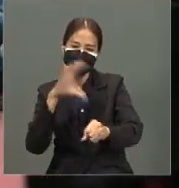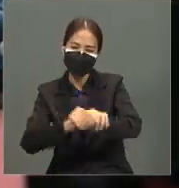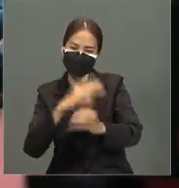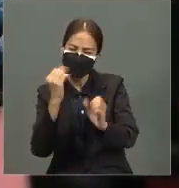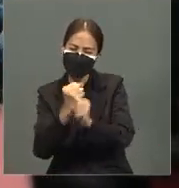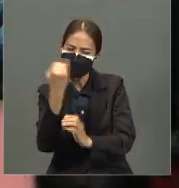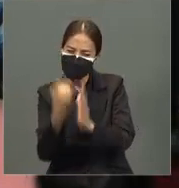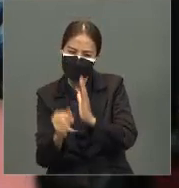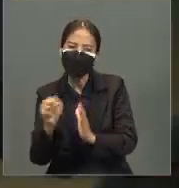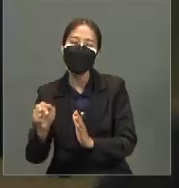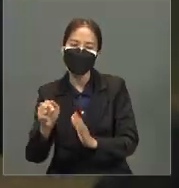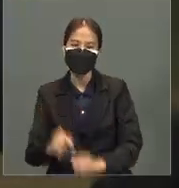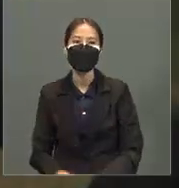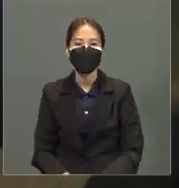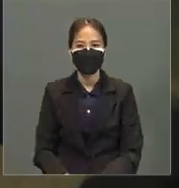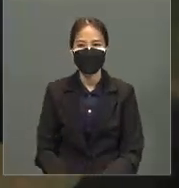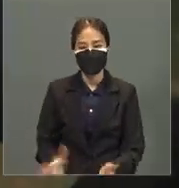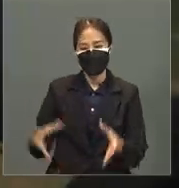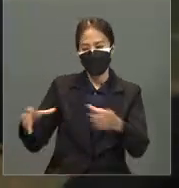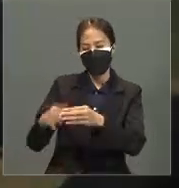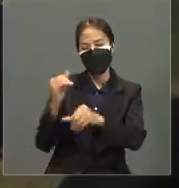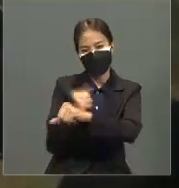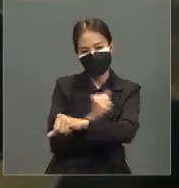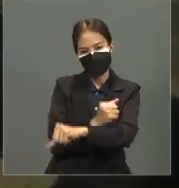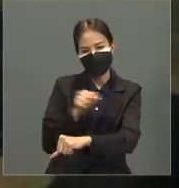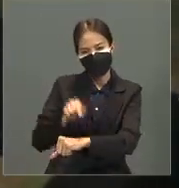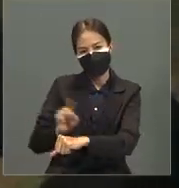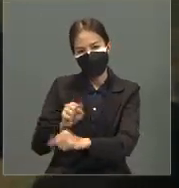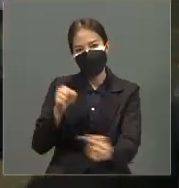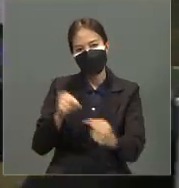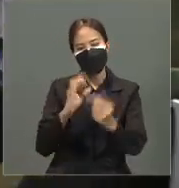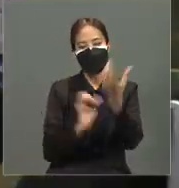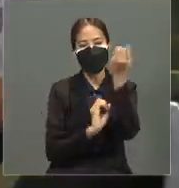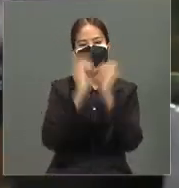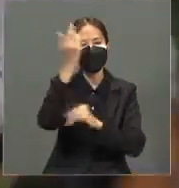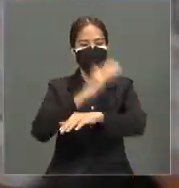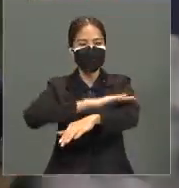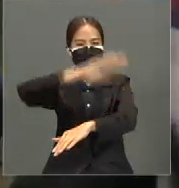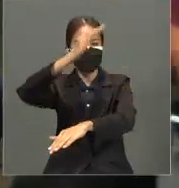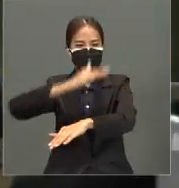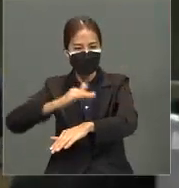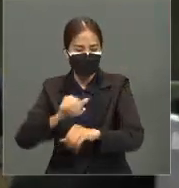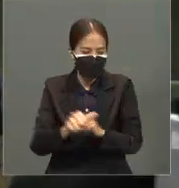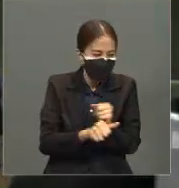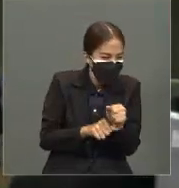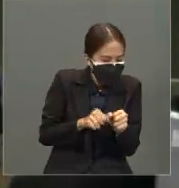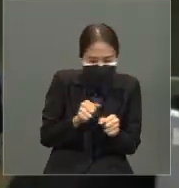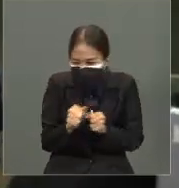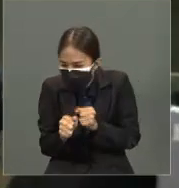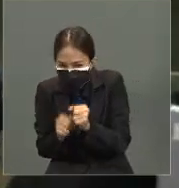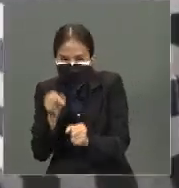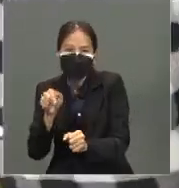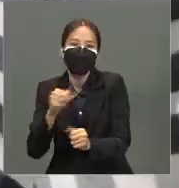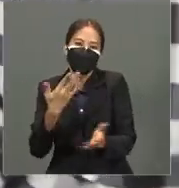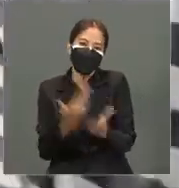ค่ะจากการสอบสวนพบว่าแรงงานกลุ่มนี้อาศัยช่องทางธรรมชาติลัดเลาะข้ามชายแดนเข้ามาจ่ายค่า